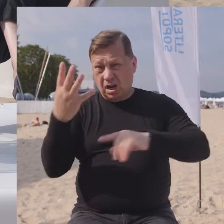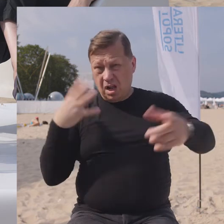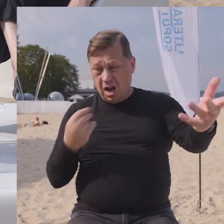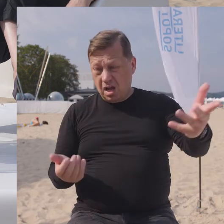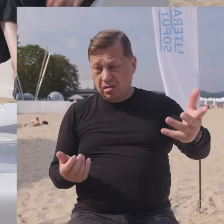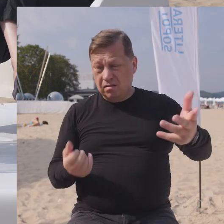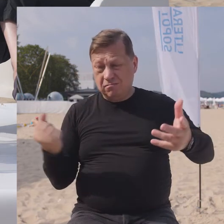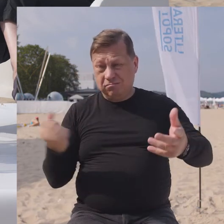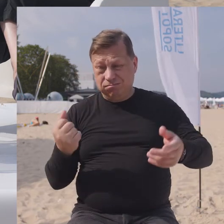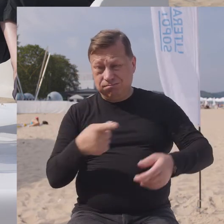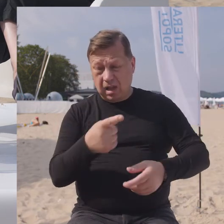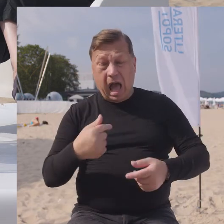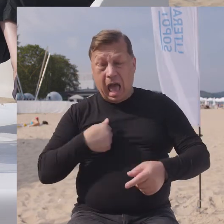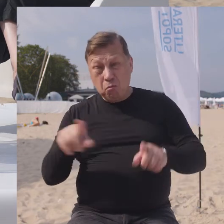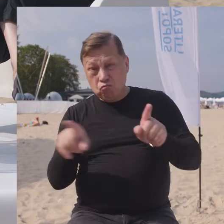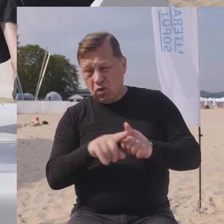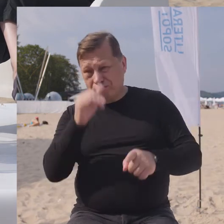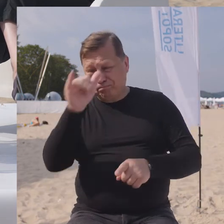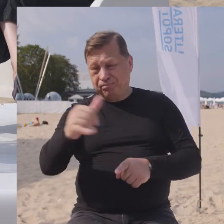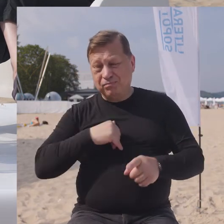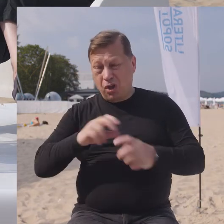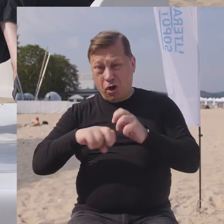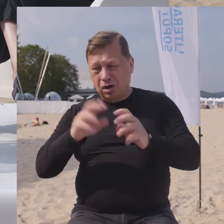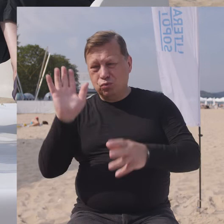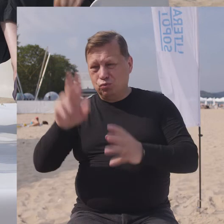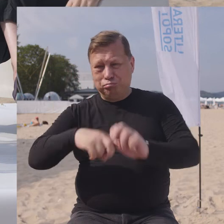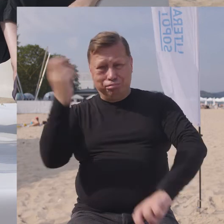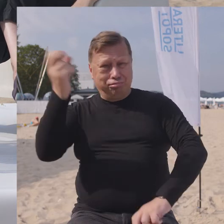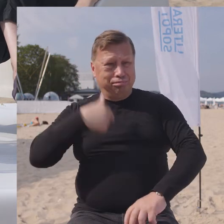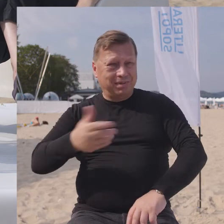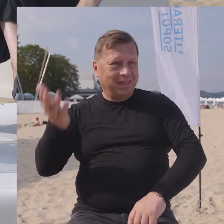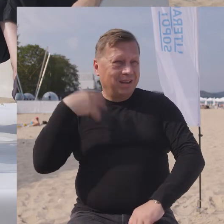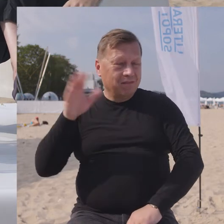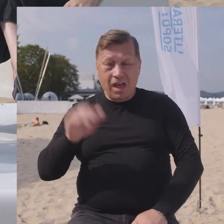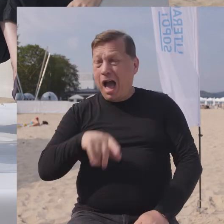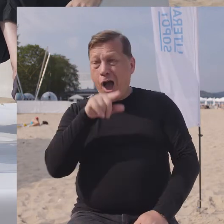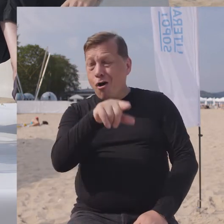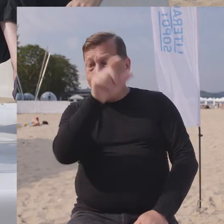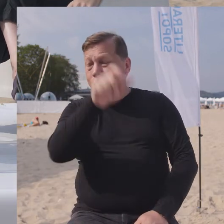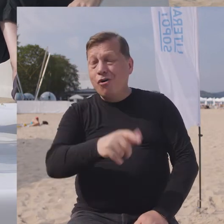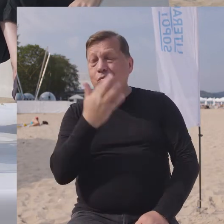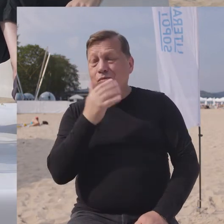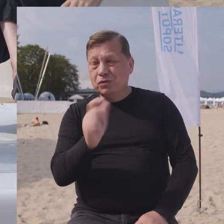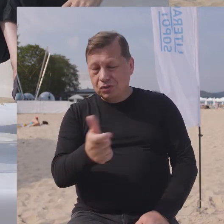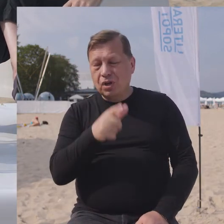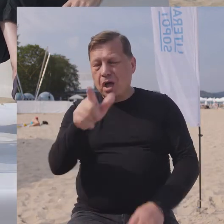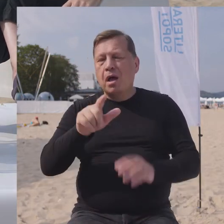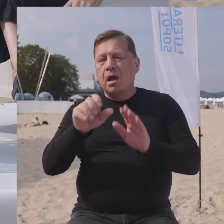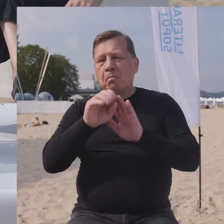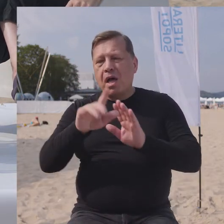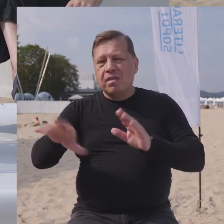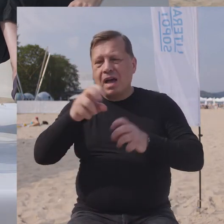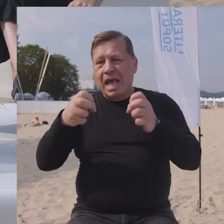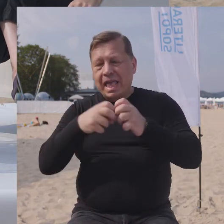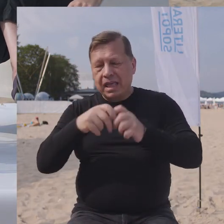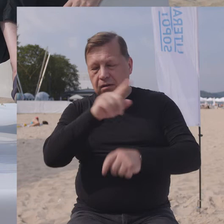się tam połamała już przy rozgrzewce, to ona bardzo często podkreśla, że z uwagą śledzi na przykład media